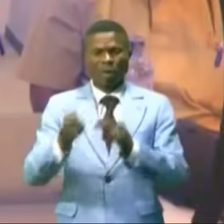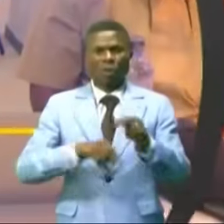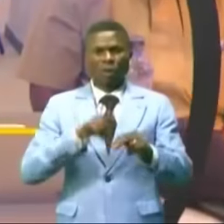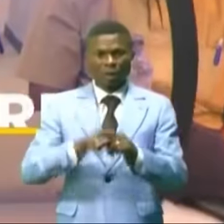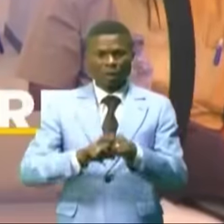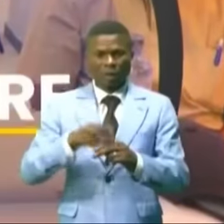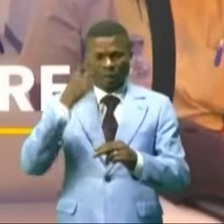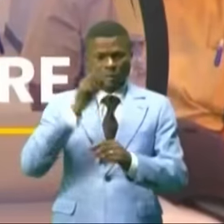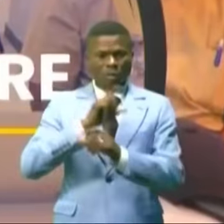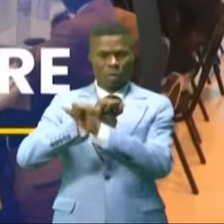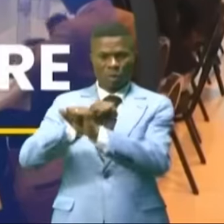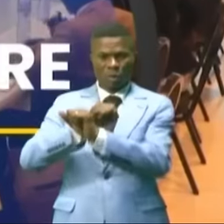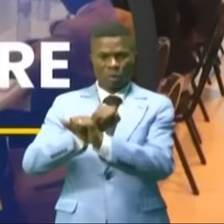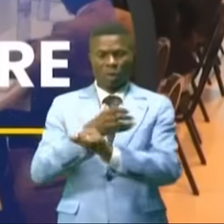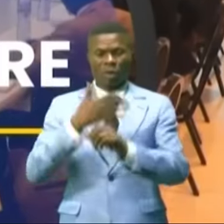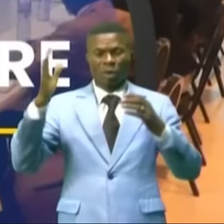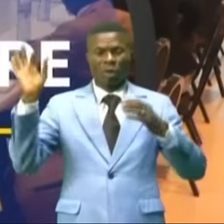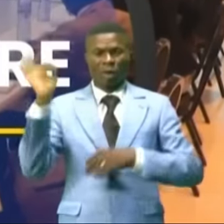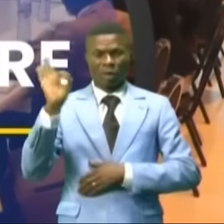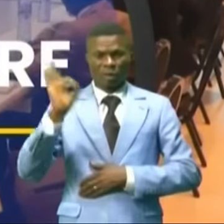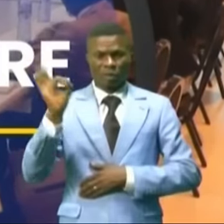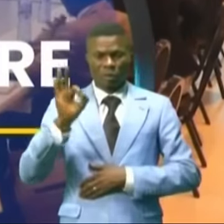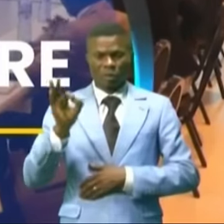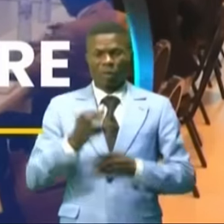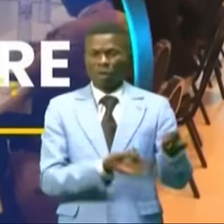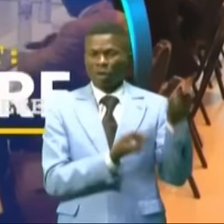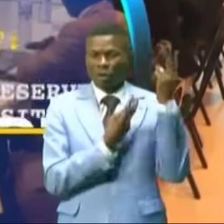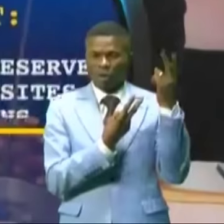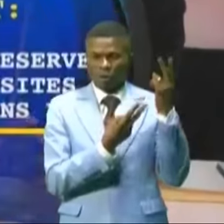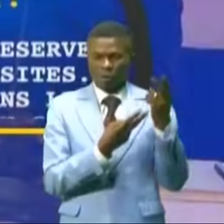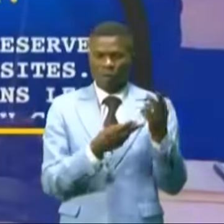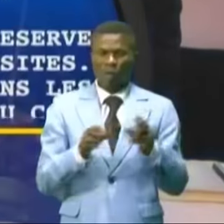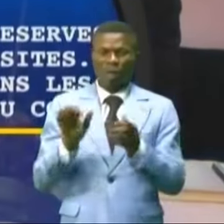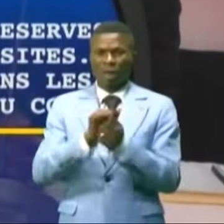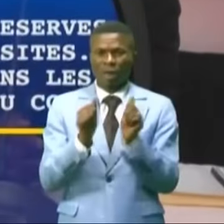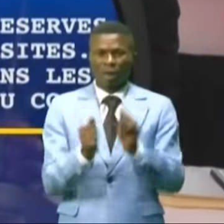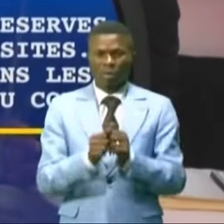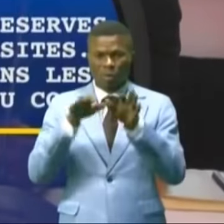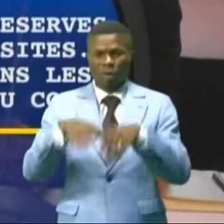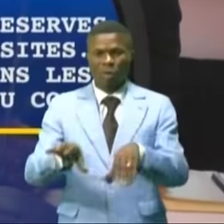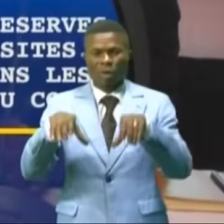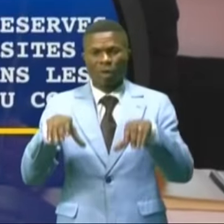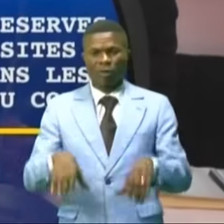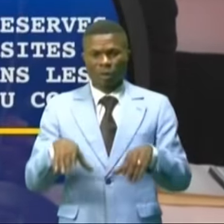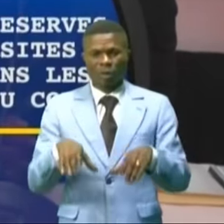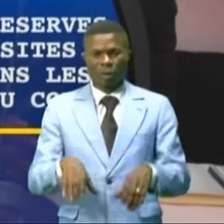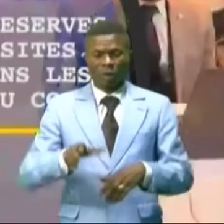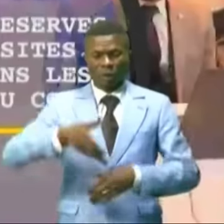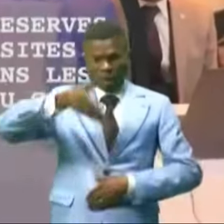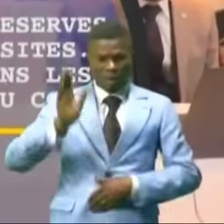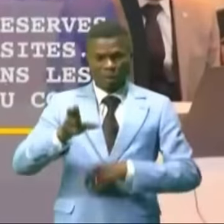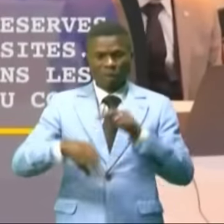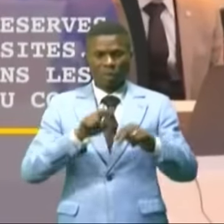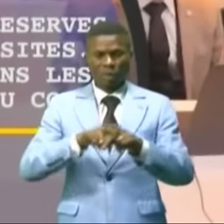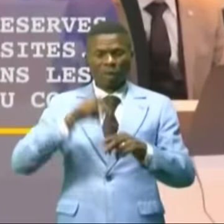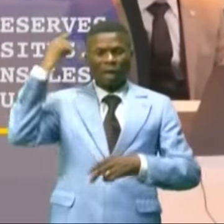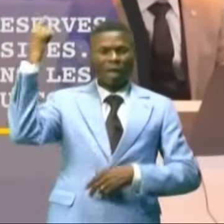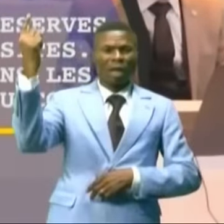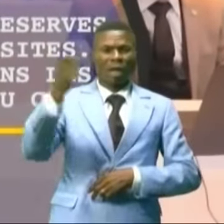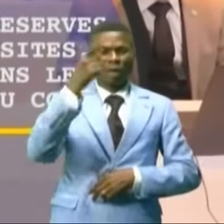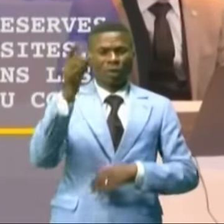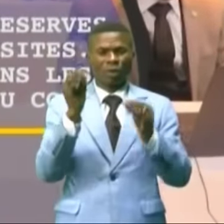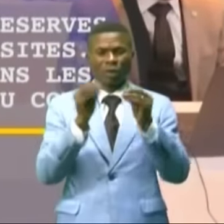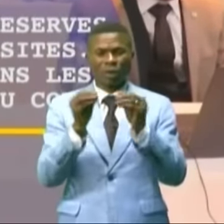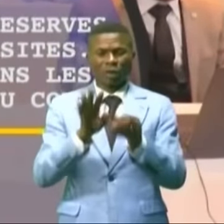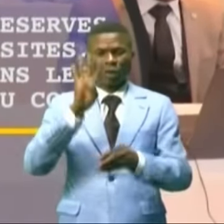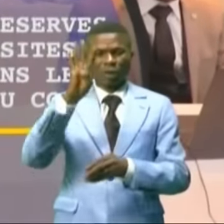pour la protection de la biodiversité et la valorisation de l'écosystème du bassin du Congo. Les experts nationaux et internationaux se sont réunis